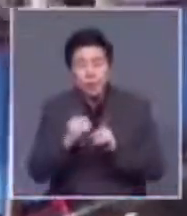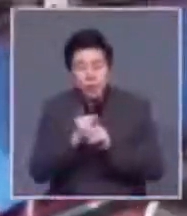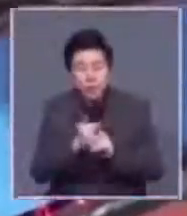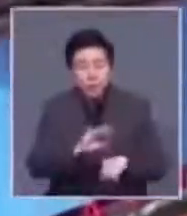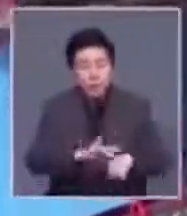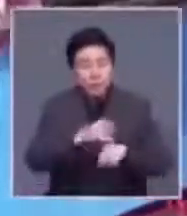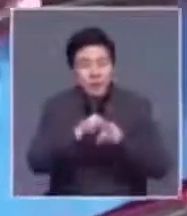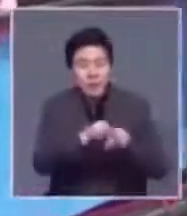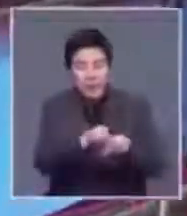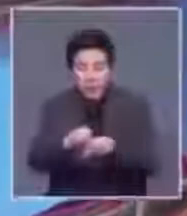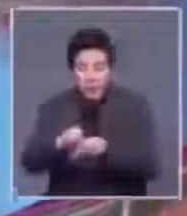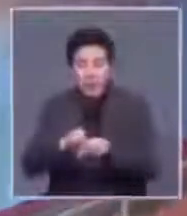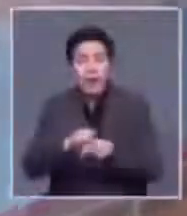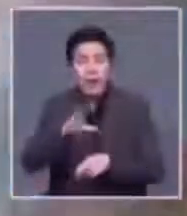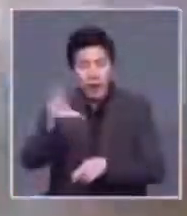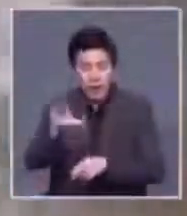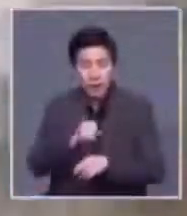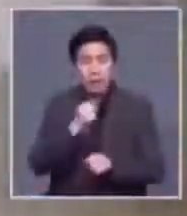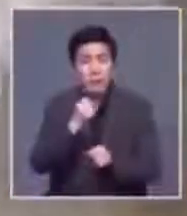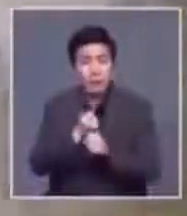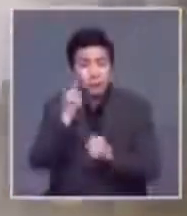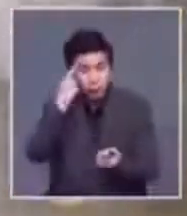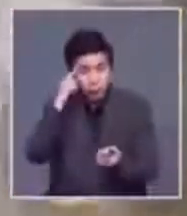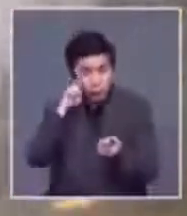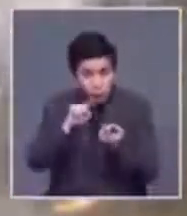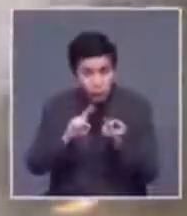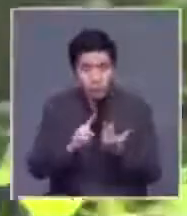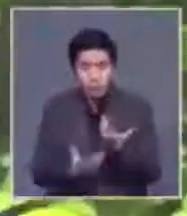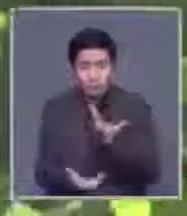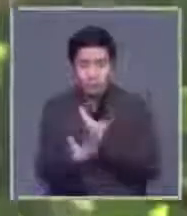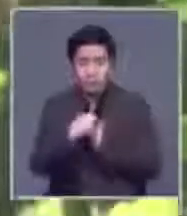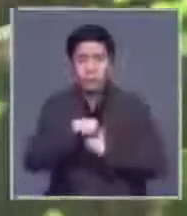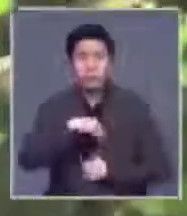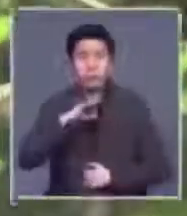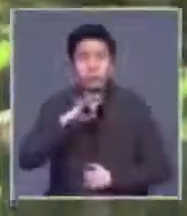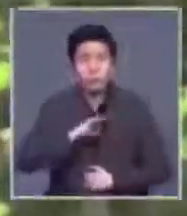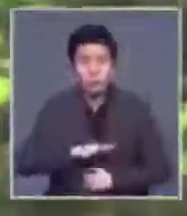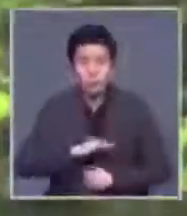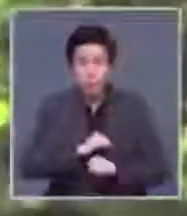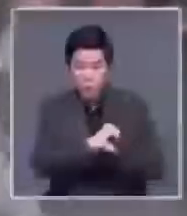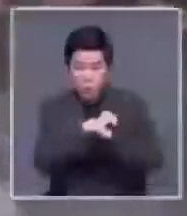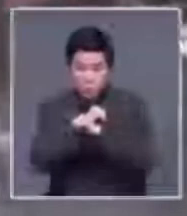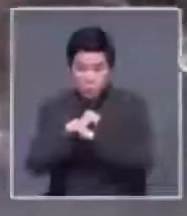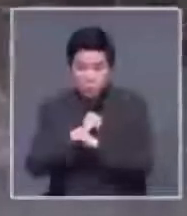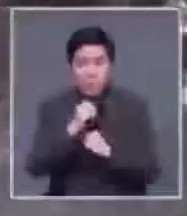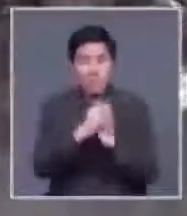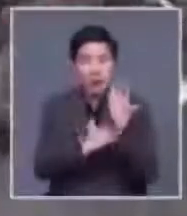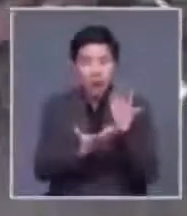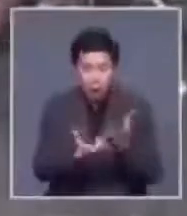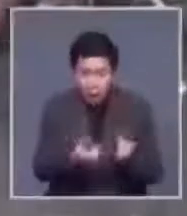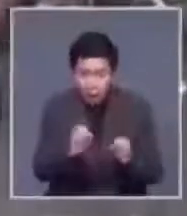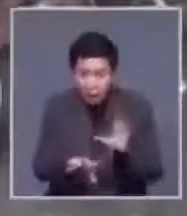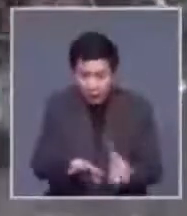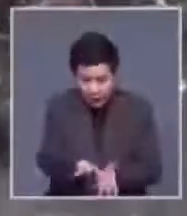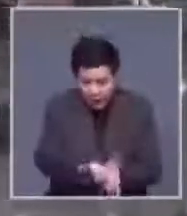งซึ่งจะมุ่งเน้นการสร้างจิตสำนึกด้วยกิจกรรมอนุรักษ์เช่นการเก็บขยะบริเวณป่า